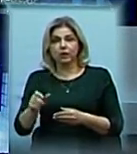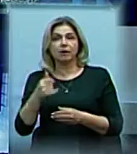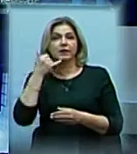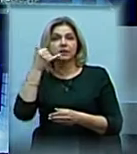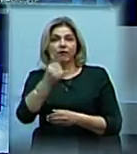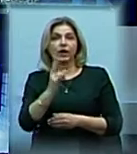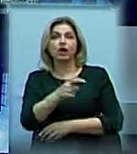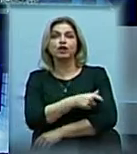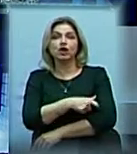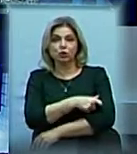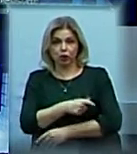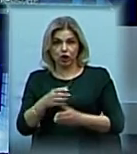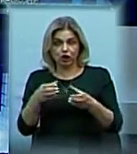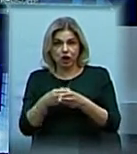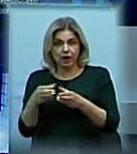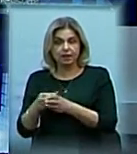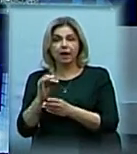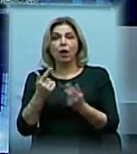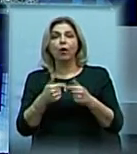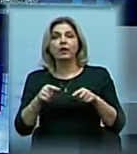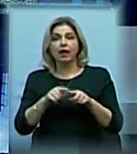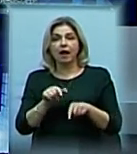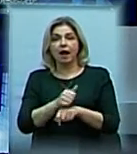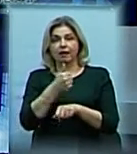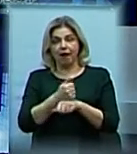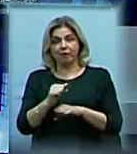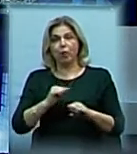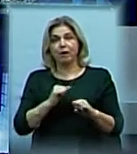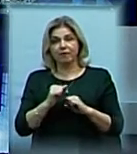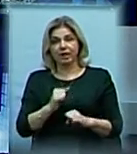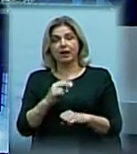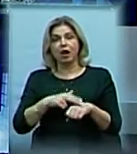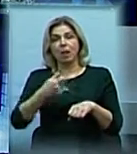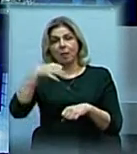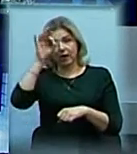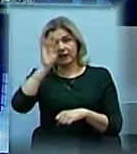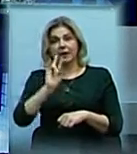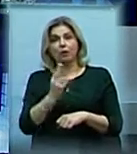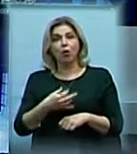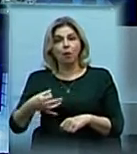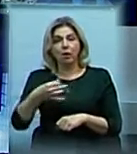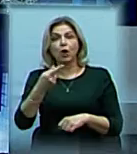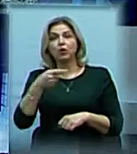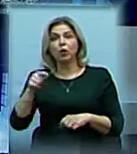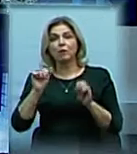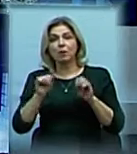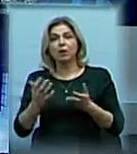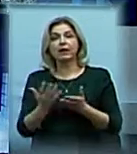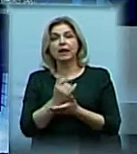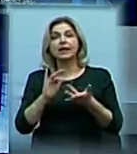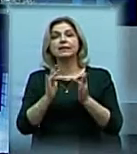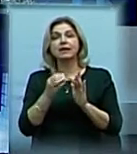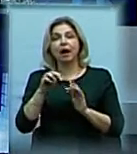до чергових частин та відділень головного управління Національної поліції у Миколаївській області. Номери можна знайти на сайті